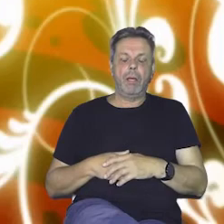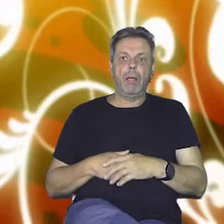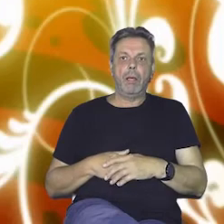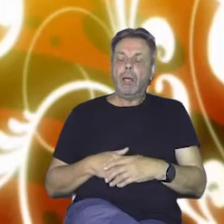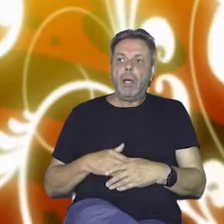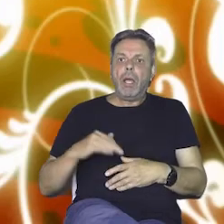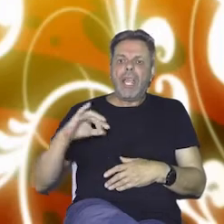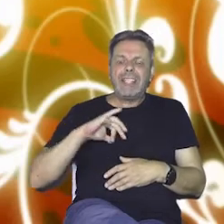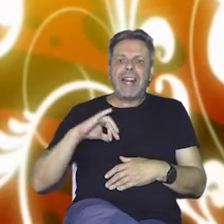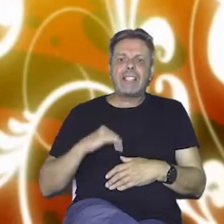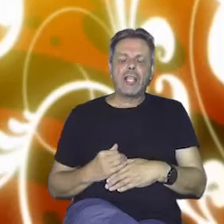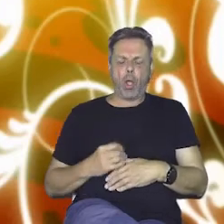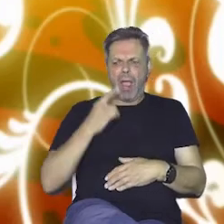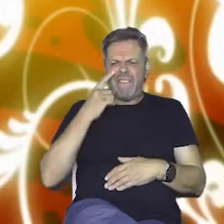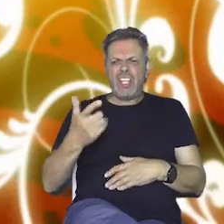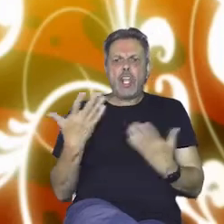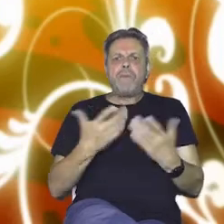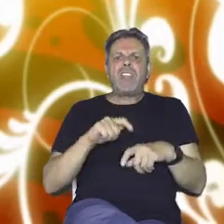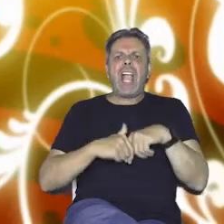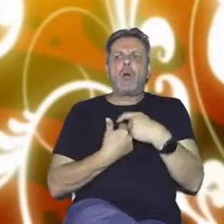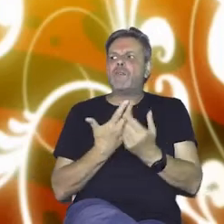Interesantno, Željko. Vidiš kako stvari počinju.